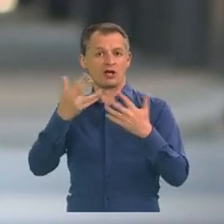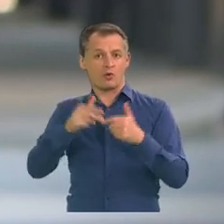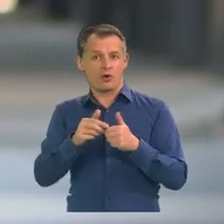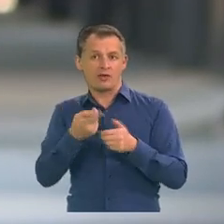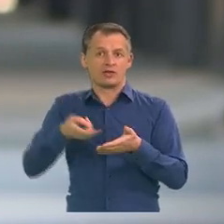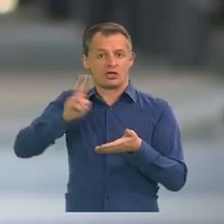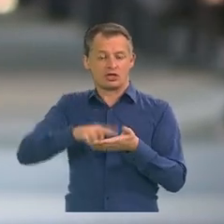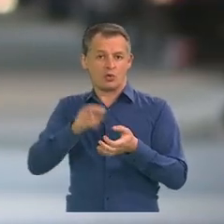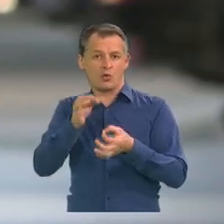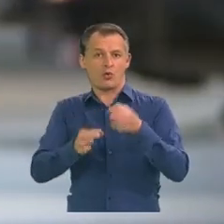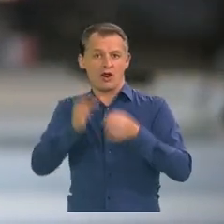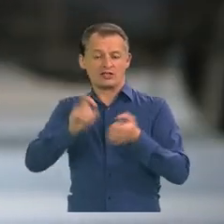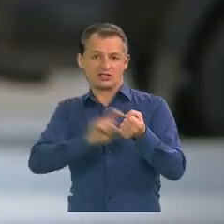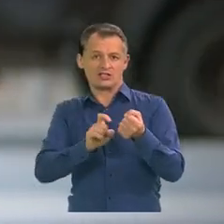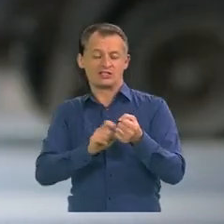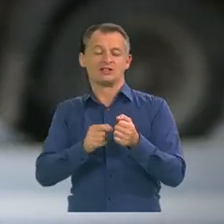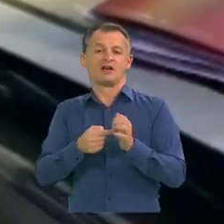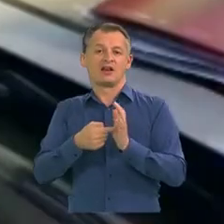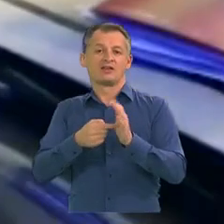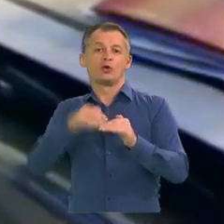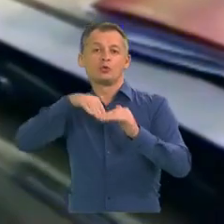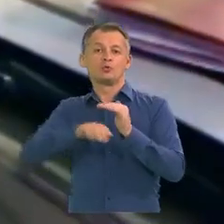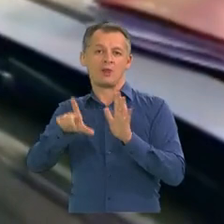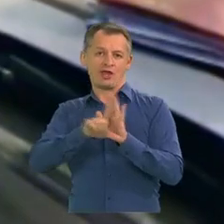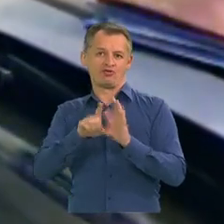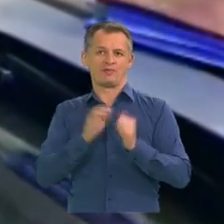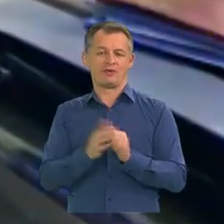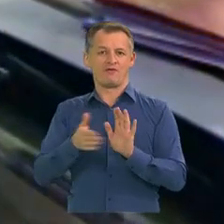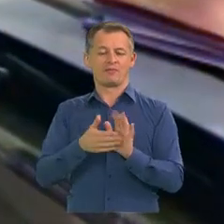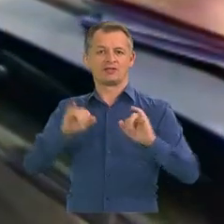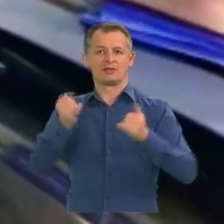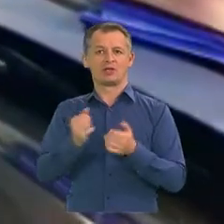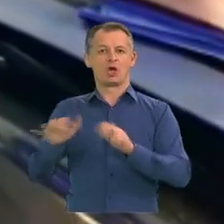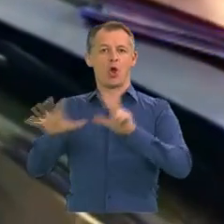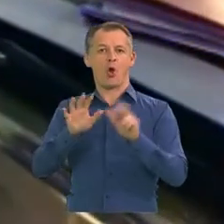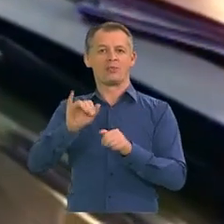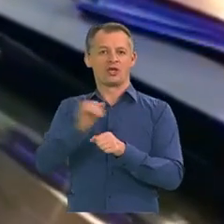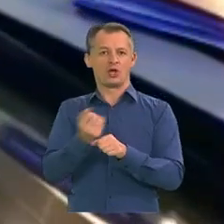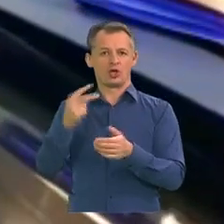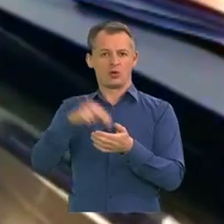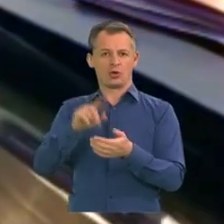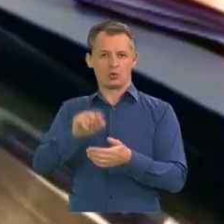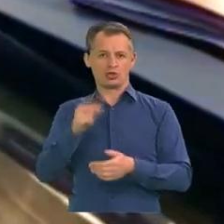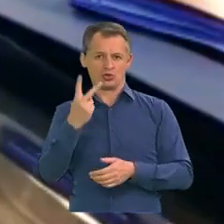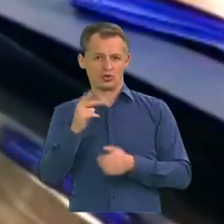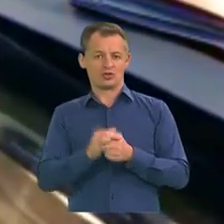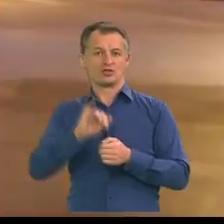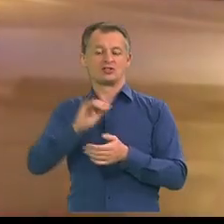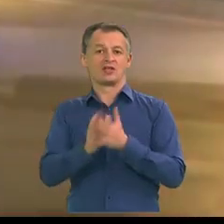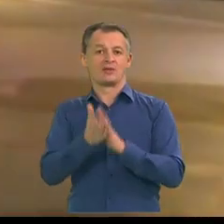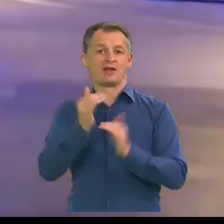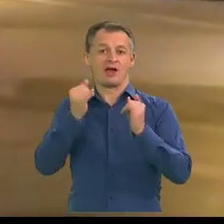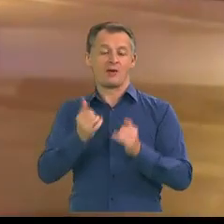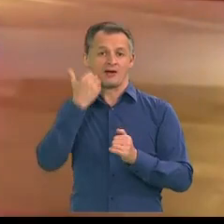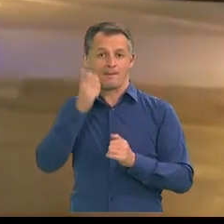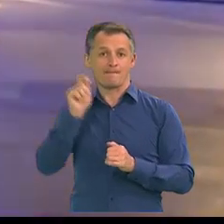să reiasă un rezultat sub limita legală. Fapt a fost comis pe data de 8 ianuarie 2022 și practic a luat sfârșit acum când procurorii